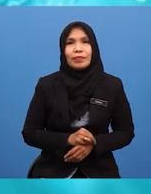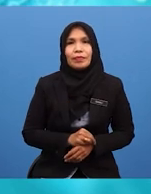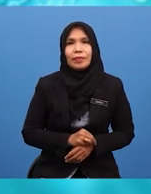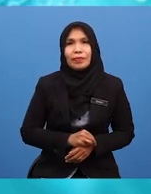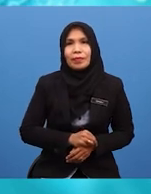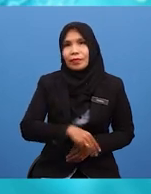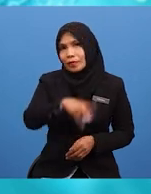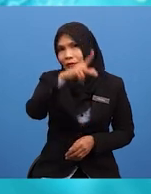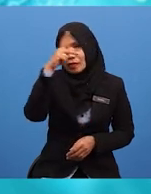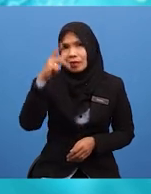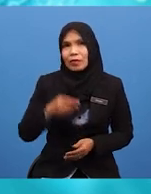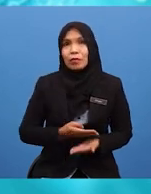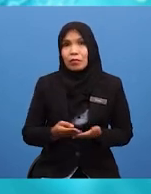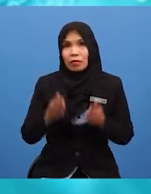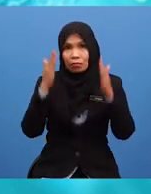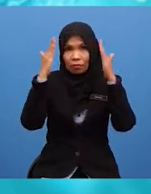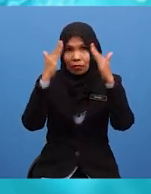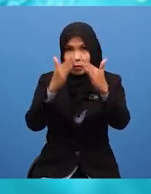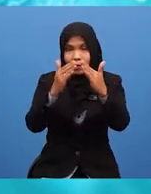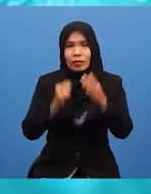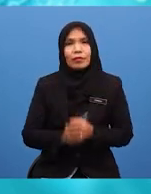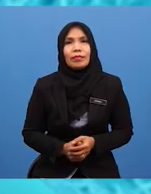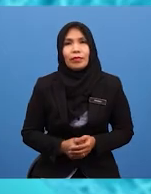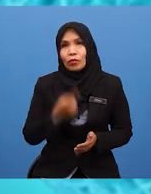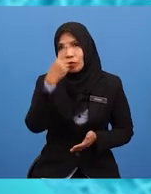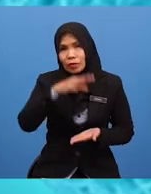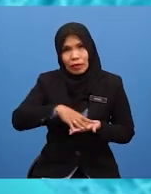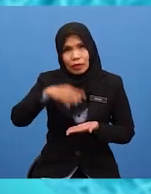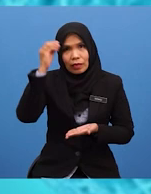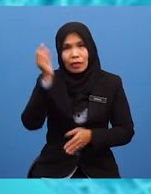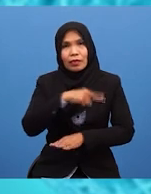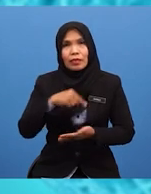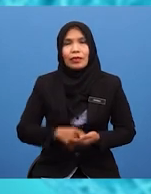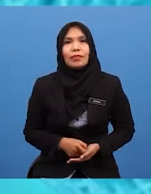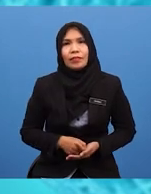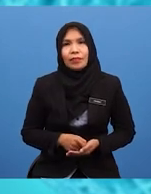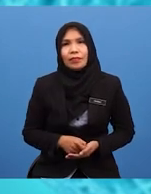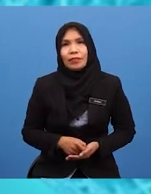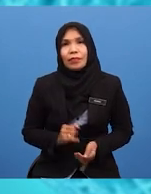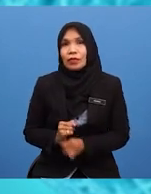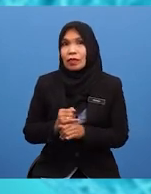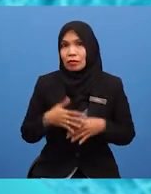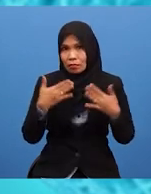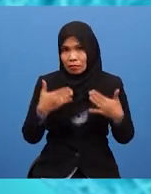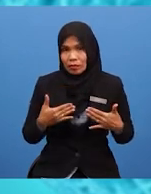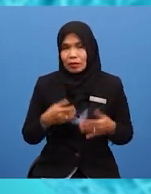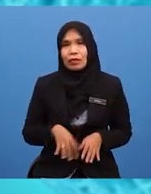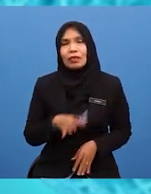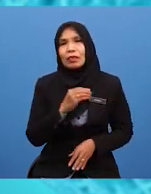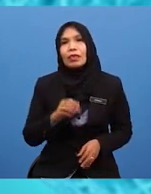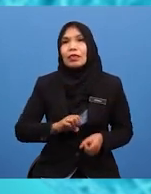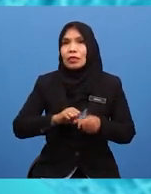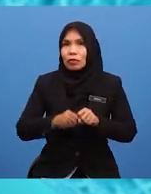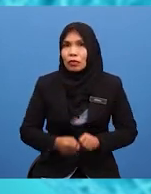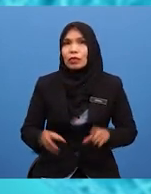kepada pembelajaran kita pada hari ini. Jaga diri dan